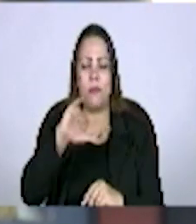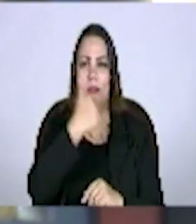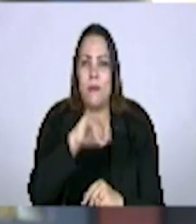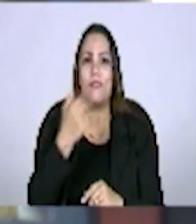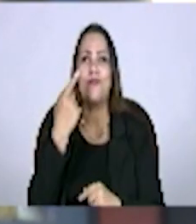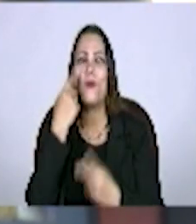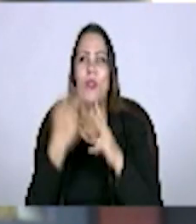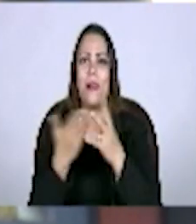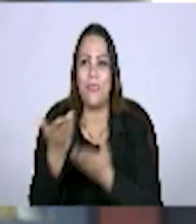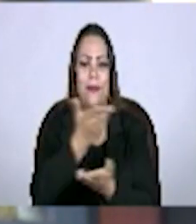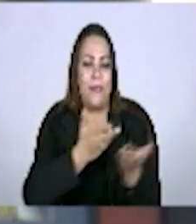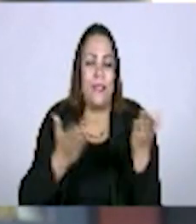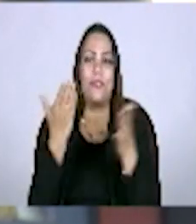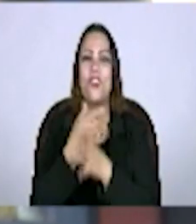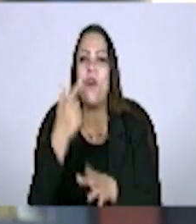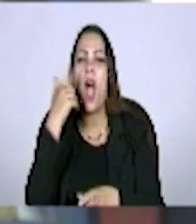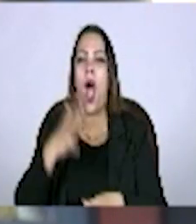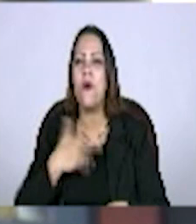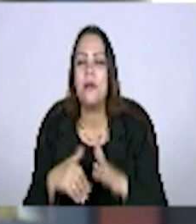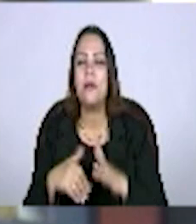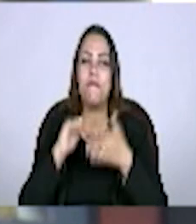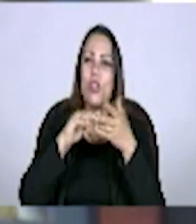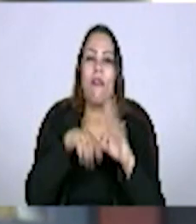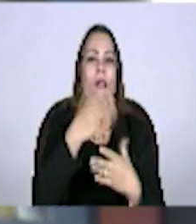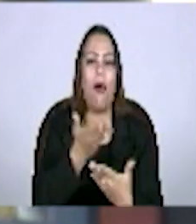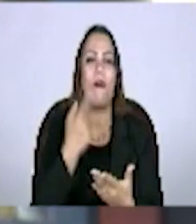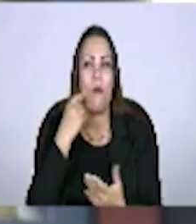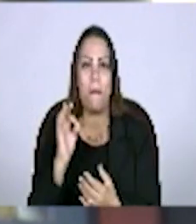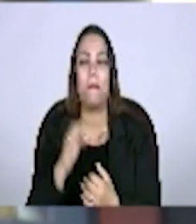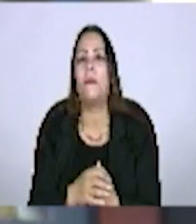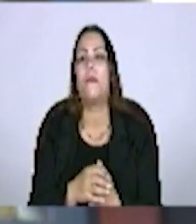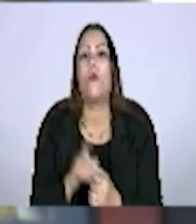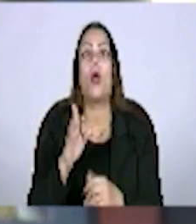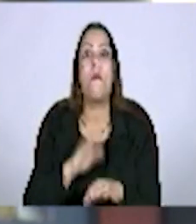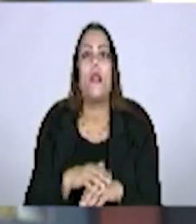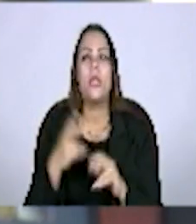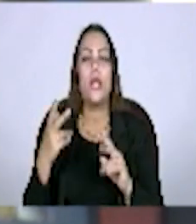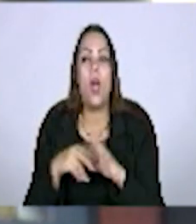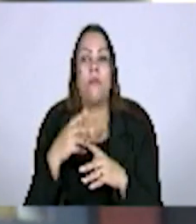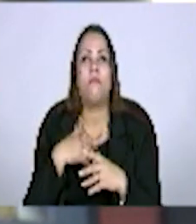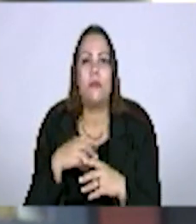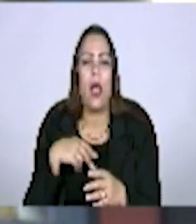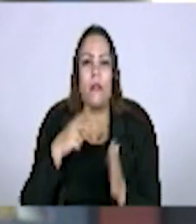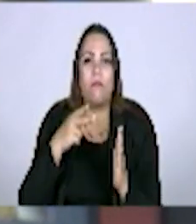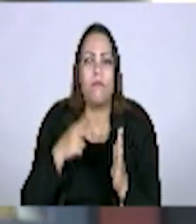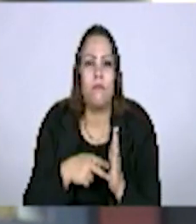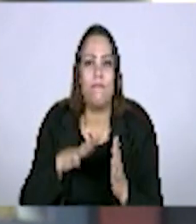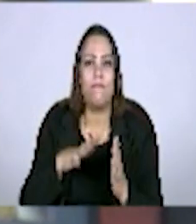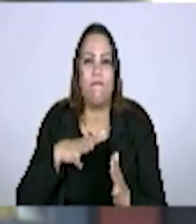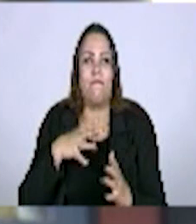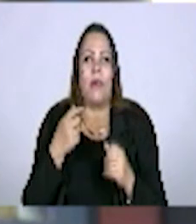بالناس وتعرف احتياجات المجتمع الحقيقيه اا الاياد المرتعشه في اتخاذ القرار يعني